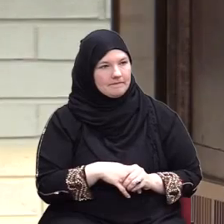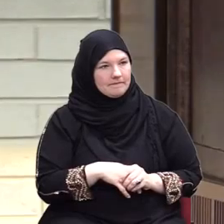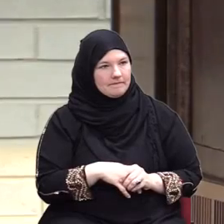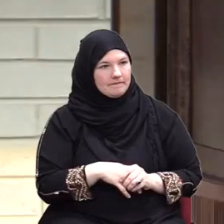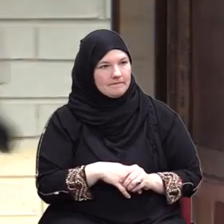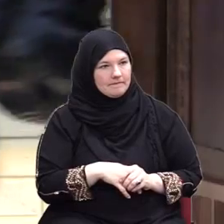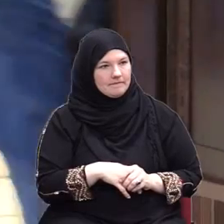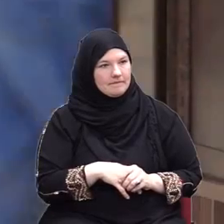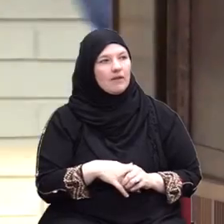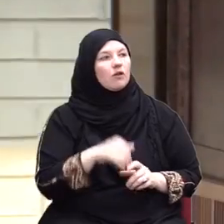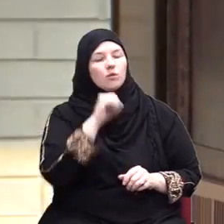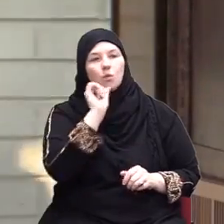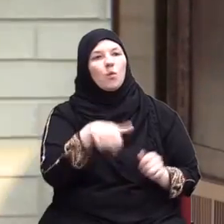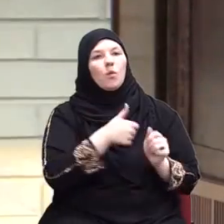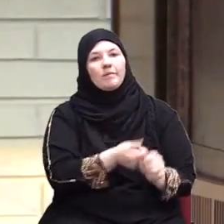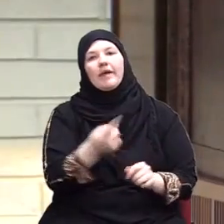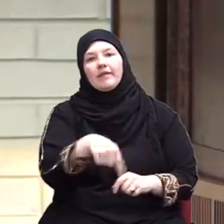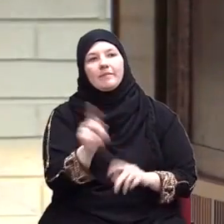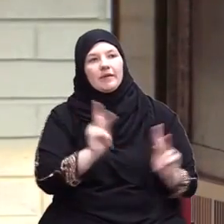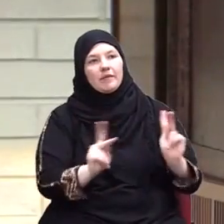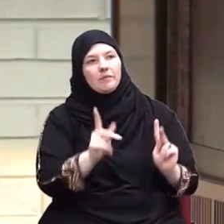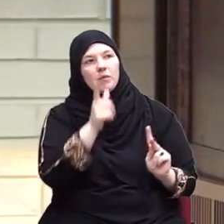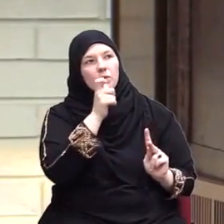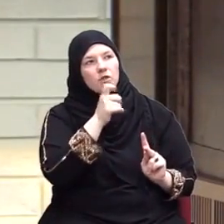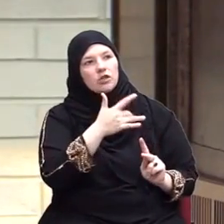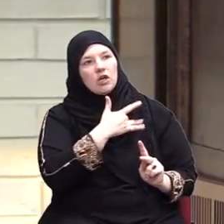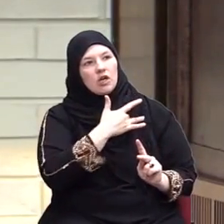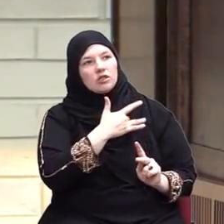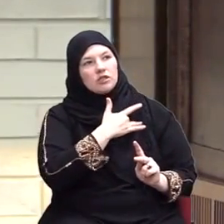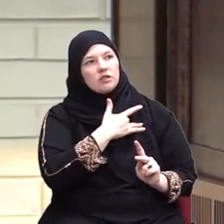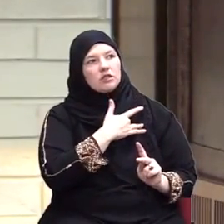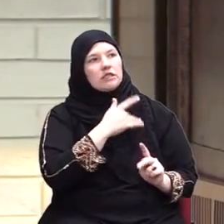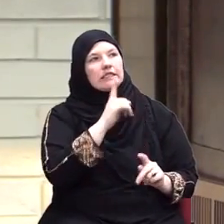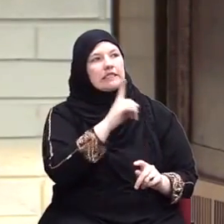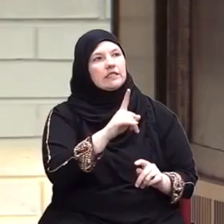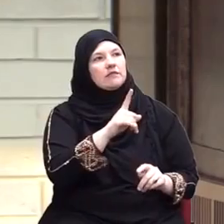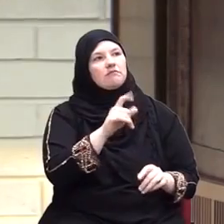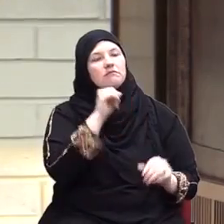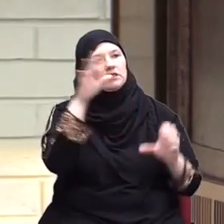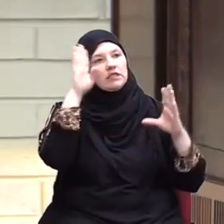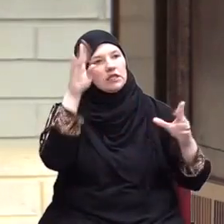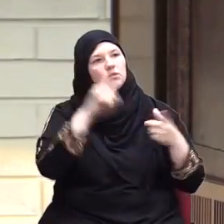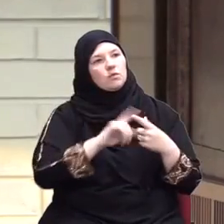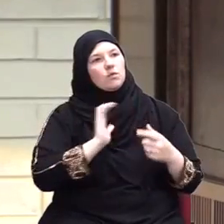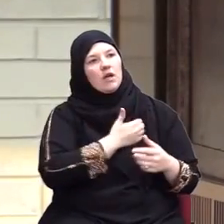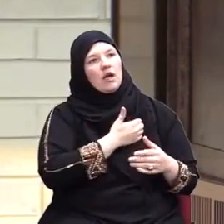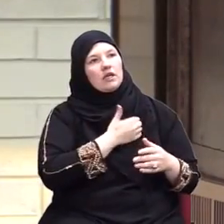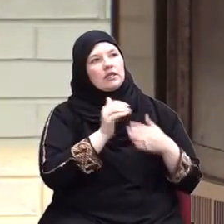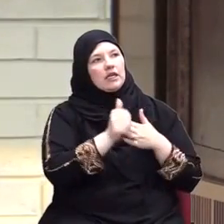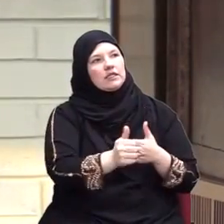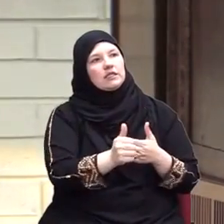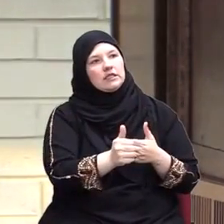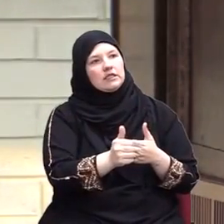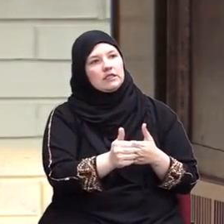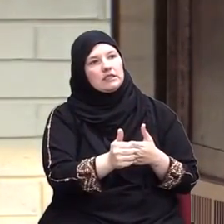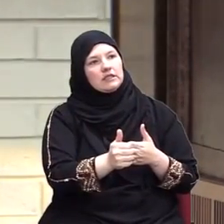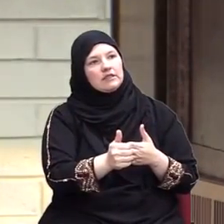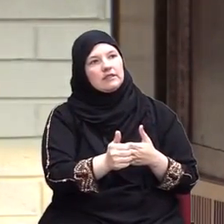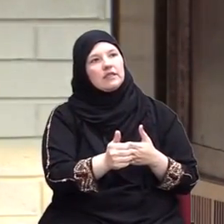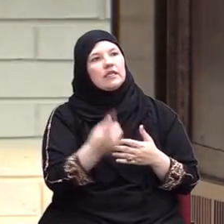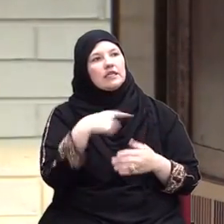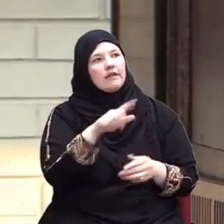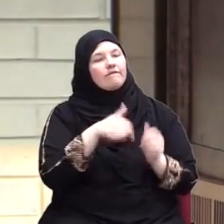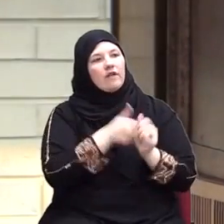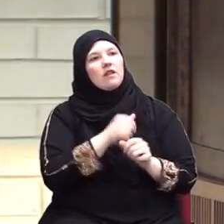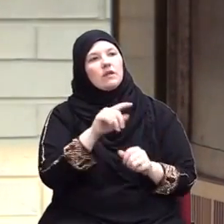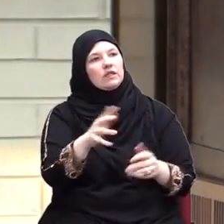واتبع هواه. Don't obey the one whose heart is inattentive to our guidance